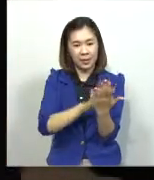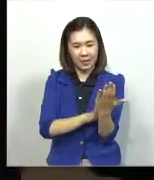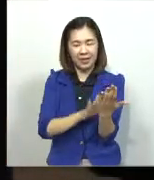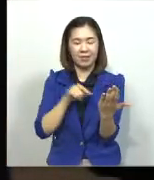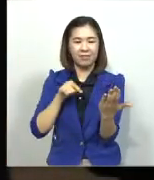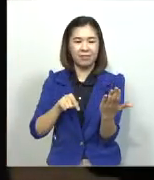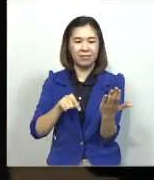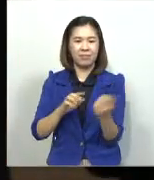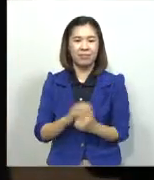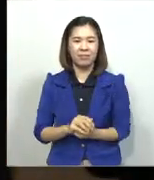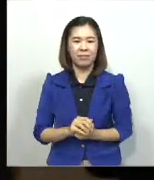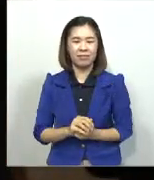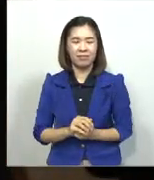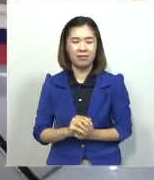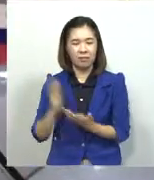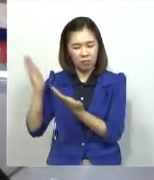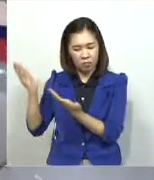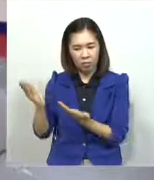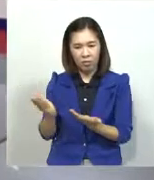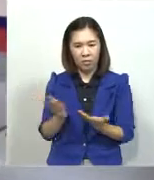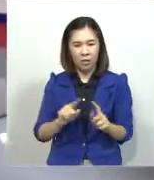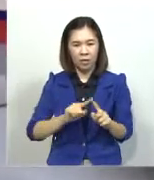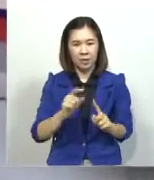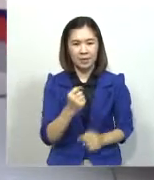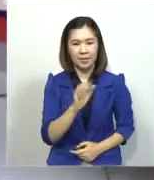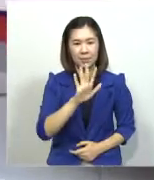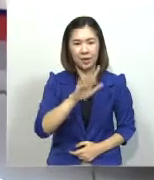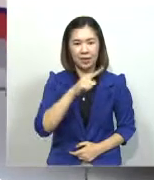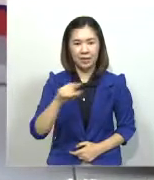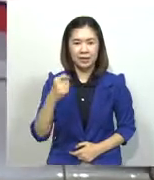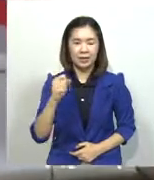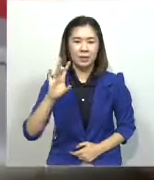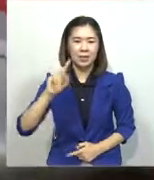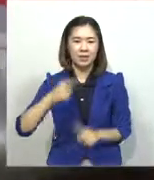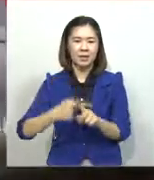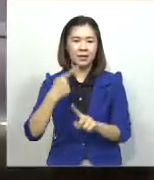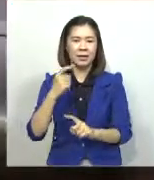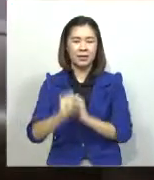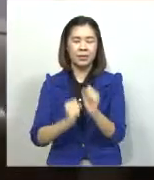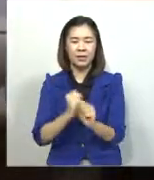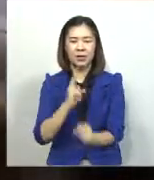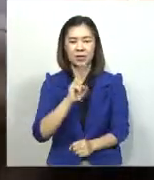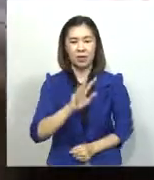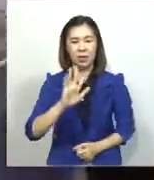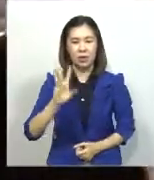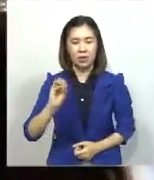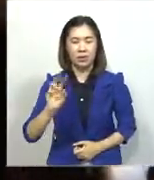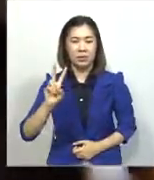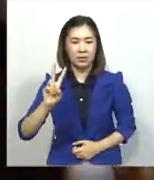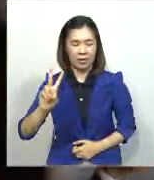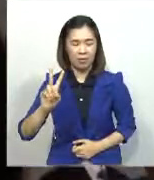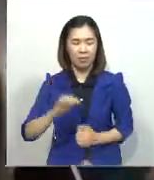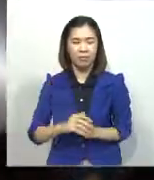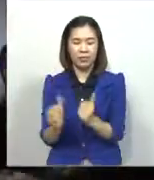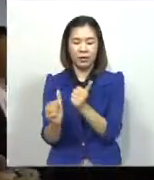างเป็นทางการในฐานะแขกของรัฐบาลระหว่างวันที่15ถึง17มกราคม2562โดยนายวิษณุเ